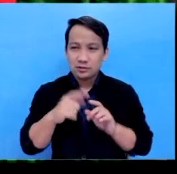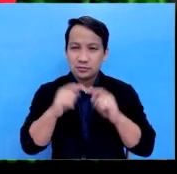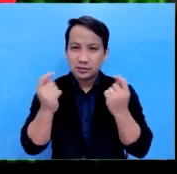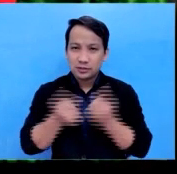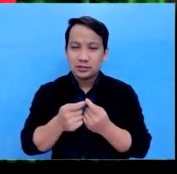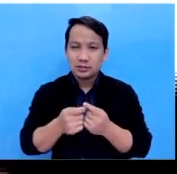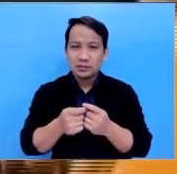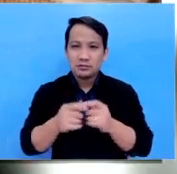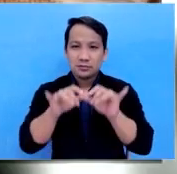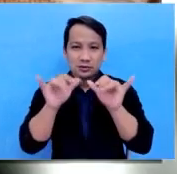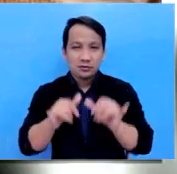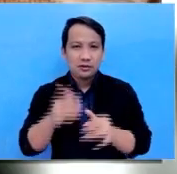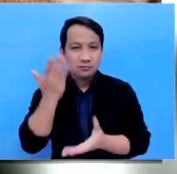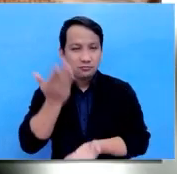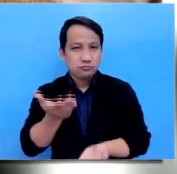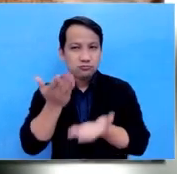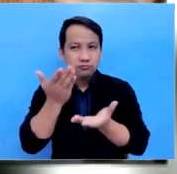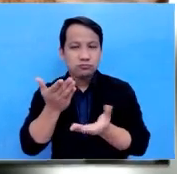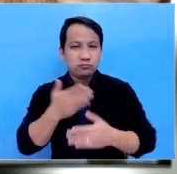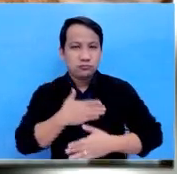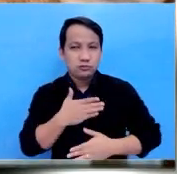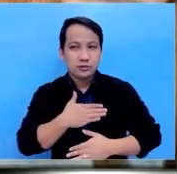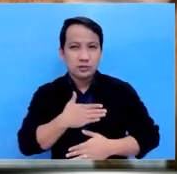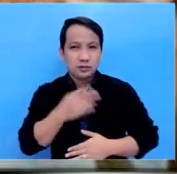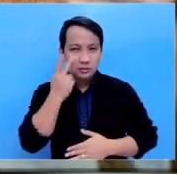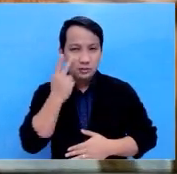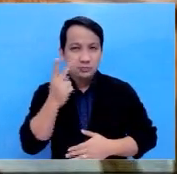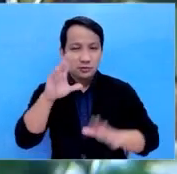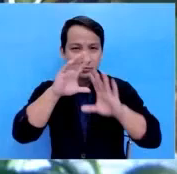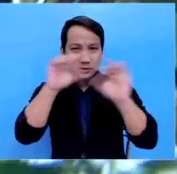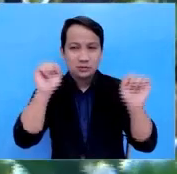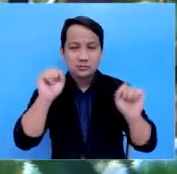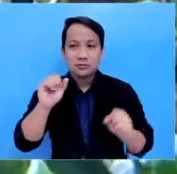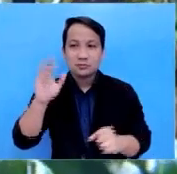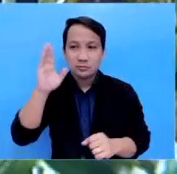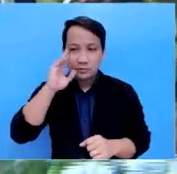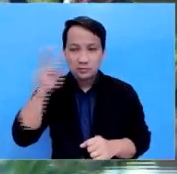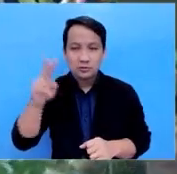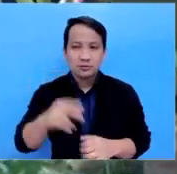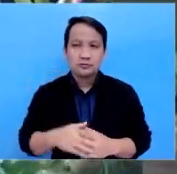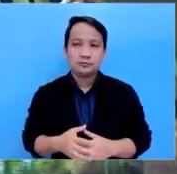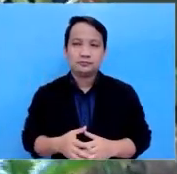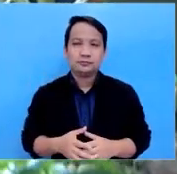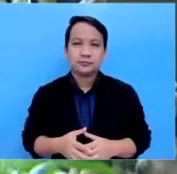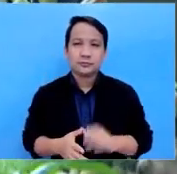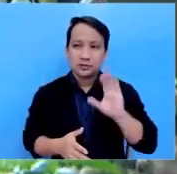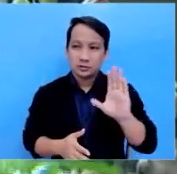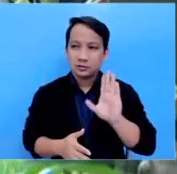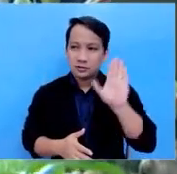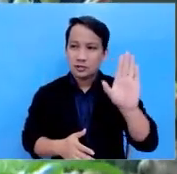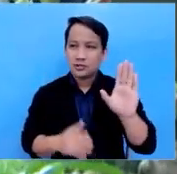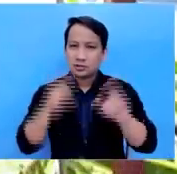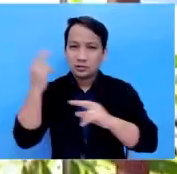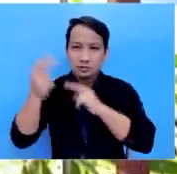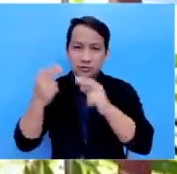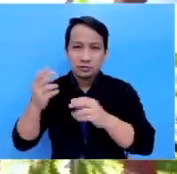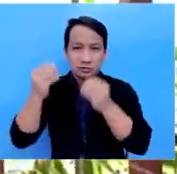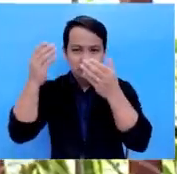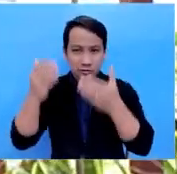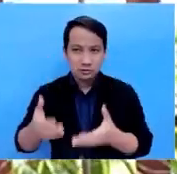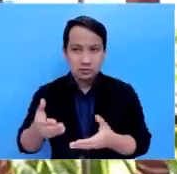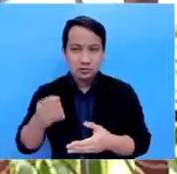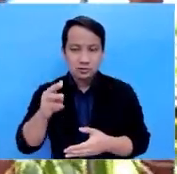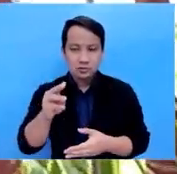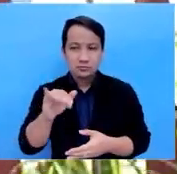lamang, labis pa rin ang tuwa sa pagiging opisyal ng Pangulo ni BBM. Gaya na lamang ng history teacher na si Maylene na